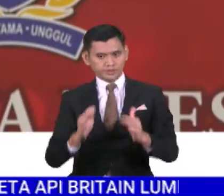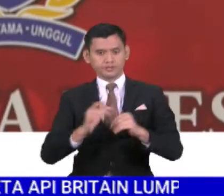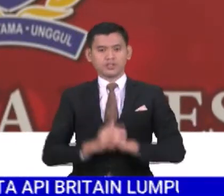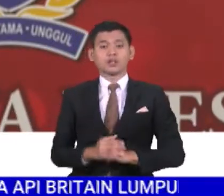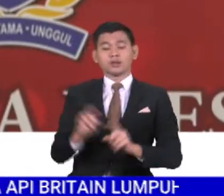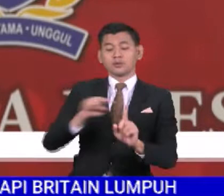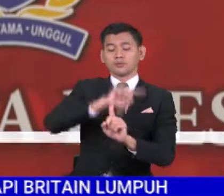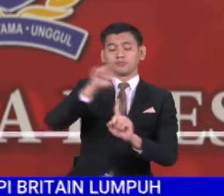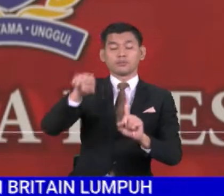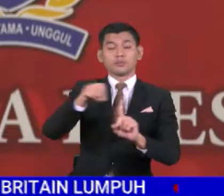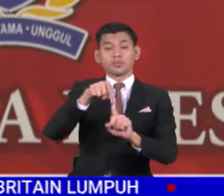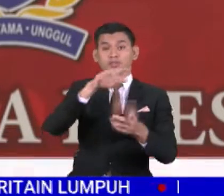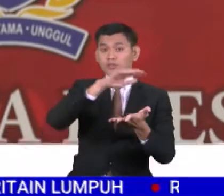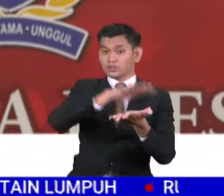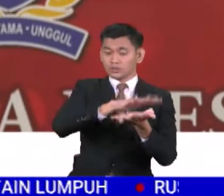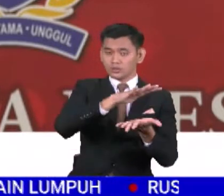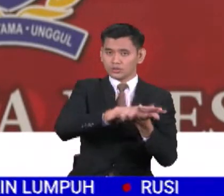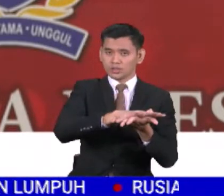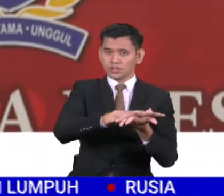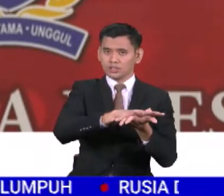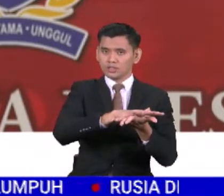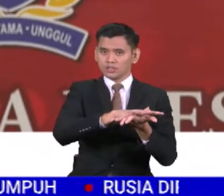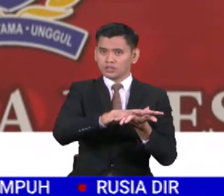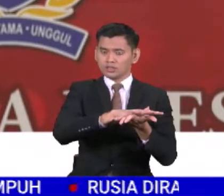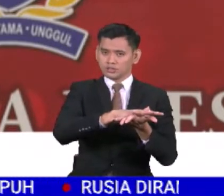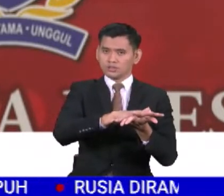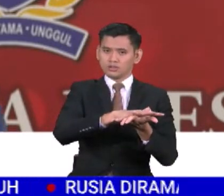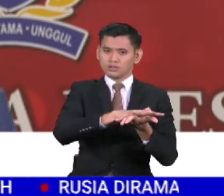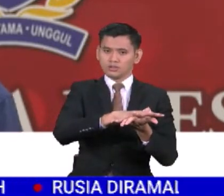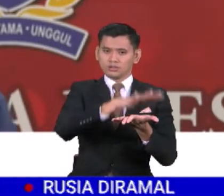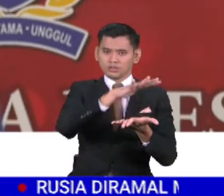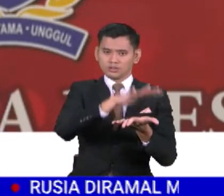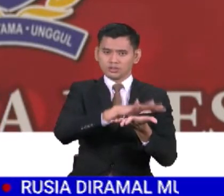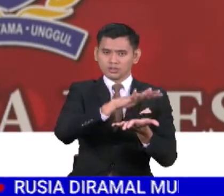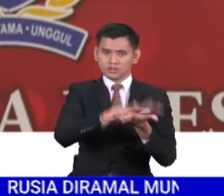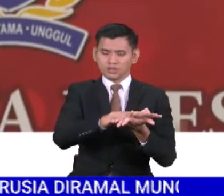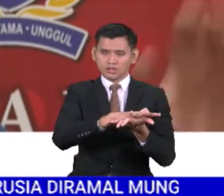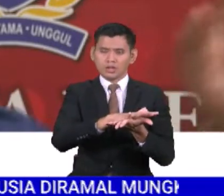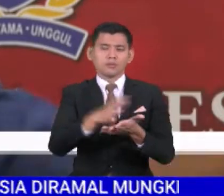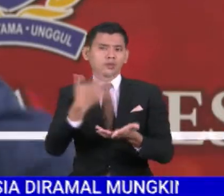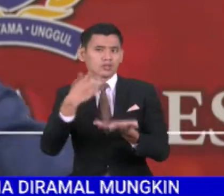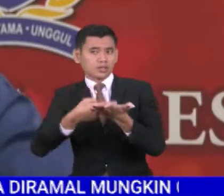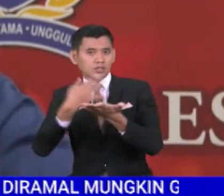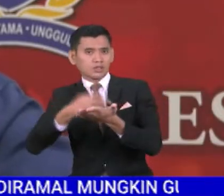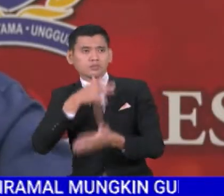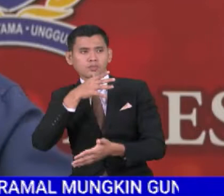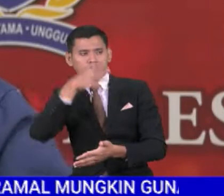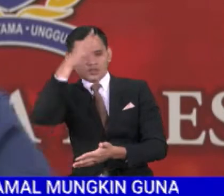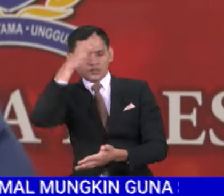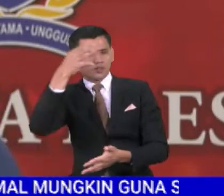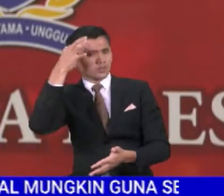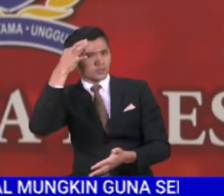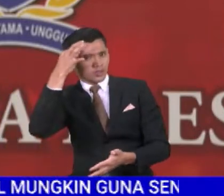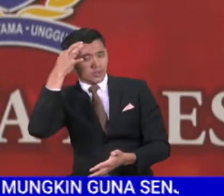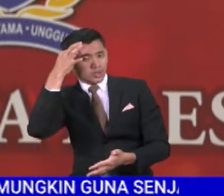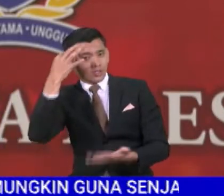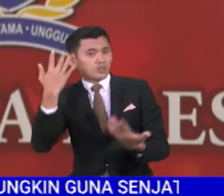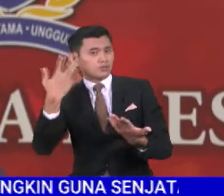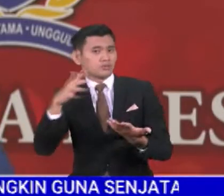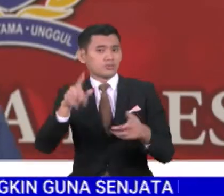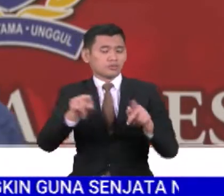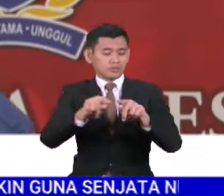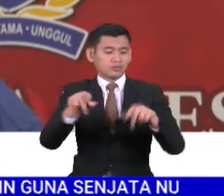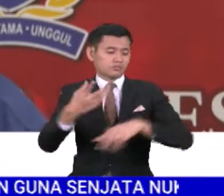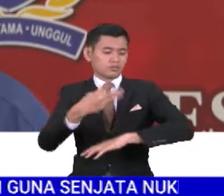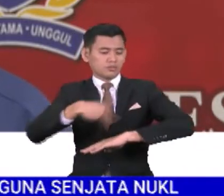Sebab bila sekolah keluarkan, kadang-kadang ibu bapa ni bukan fikir dalam kawasan sekolah saja. Dekat taman perumahan, anak nak pergi kedai dan